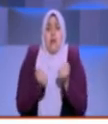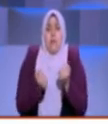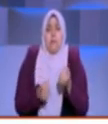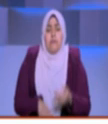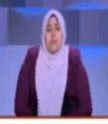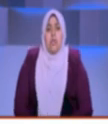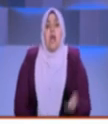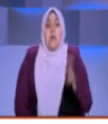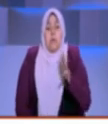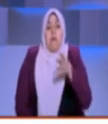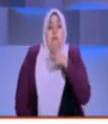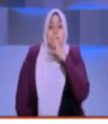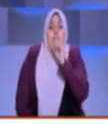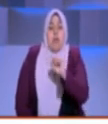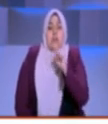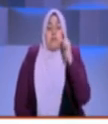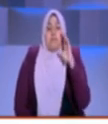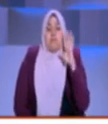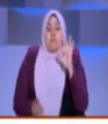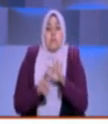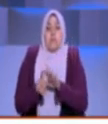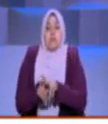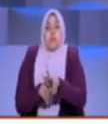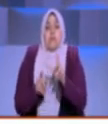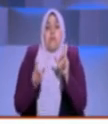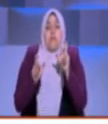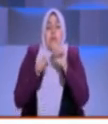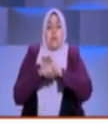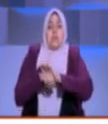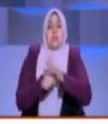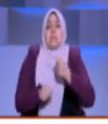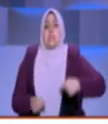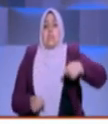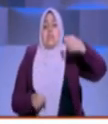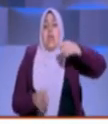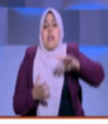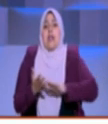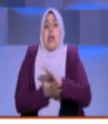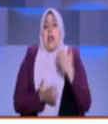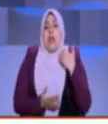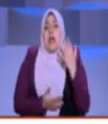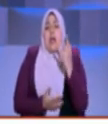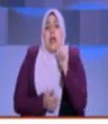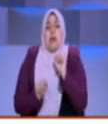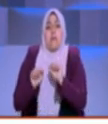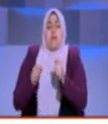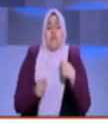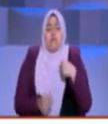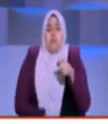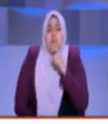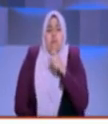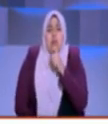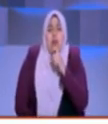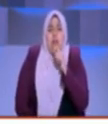فرنسا بحاجة لأن يصيب العالم هذا الفيروس، فيروس كورونا، لتزيد حجم معاناتها ومضاعفاتها الاقتصادية السلبية،